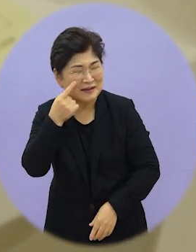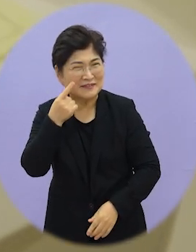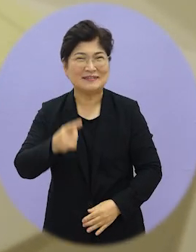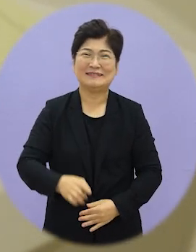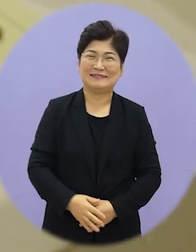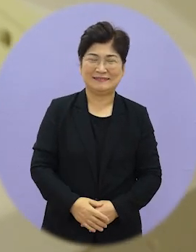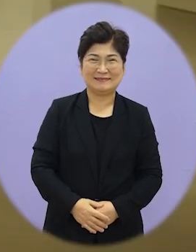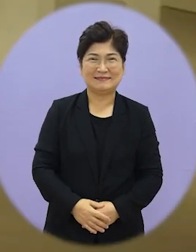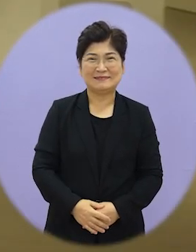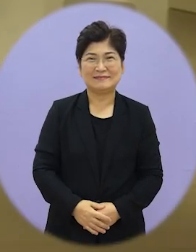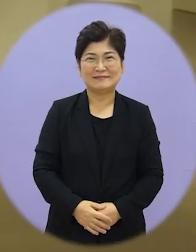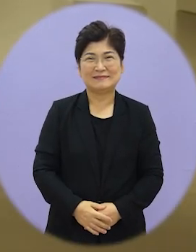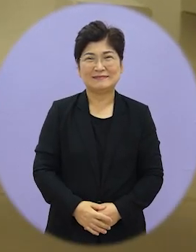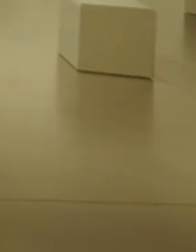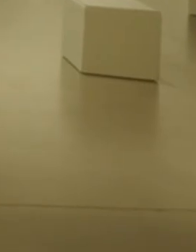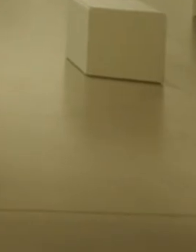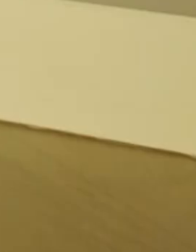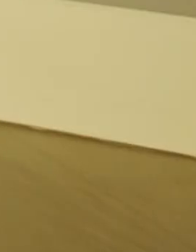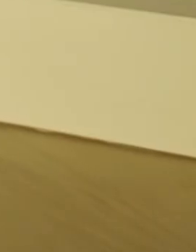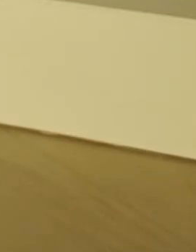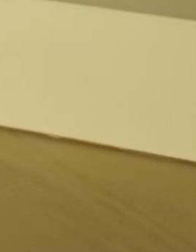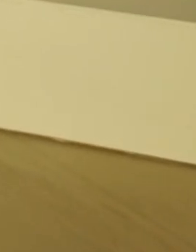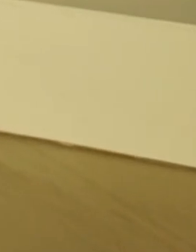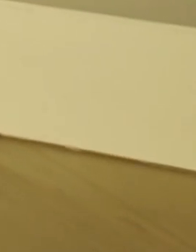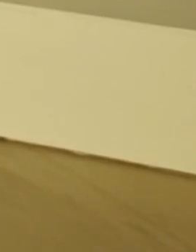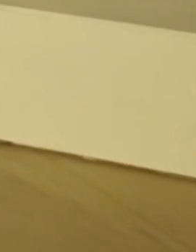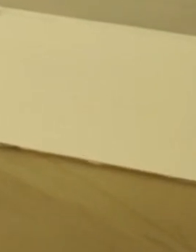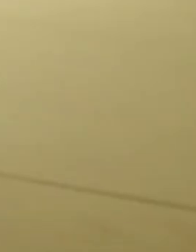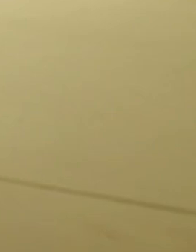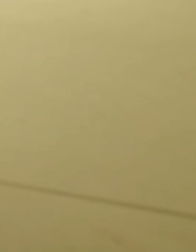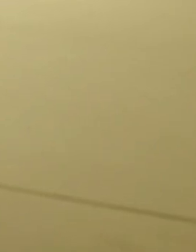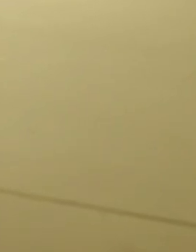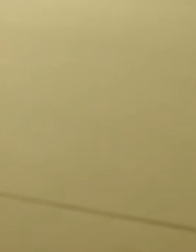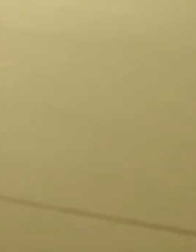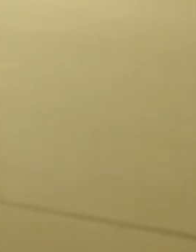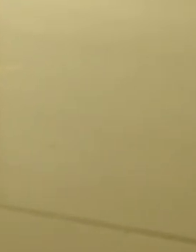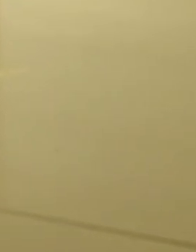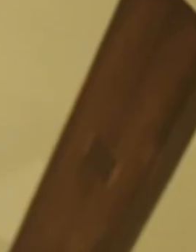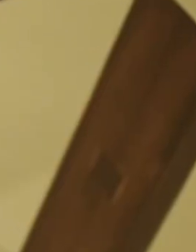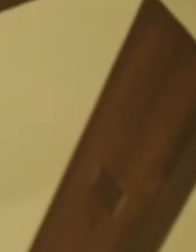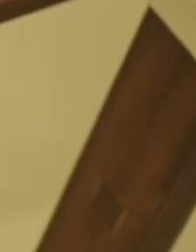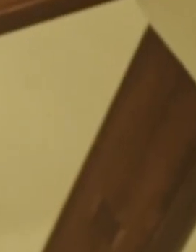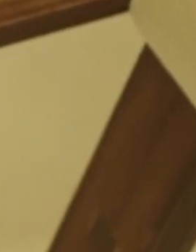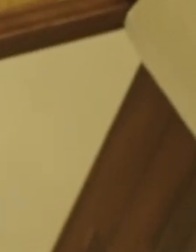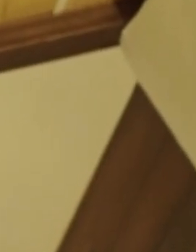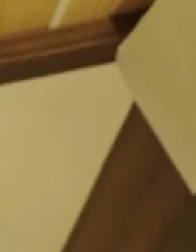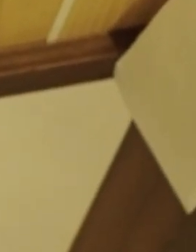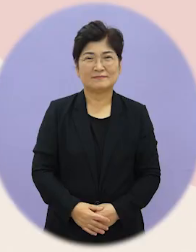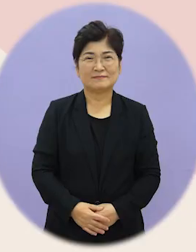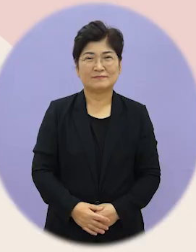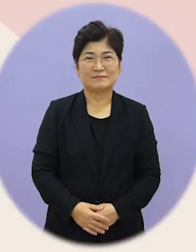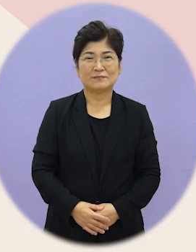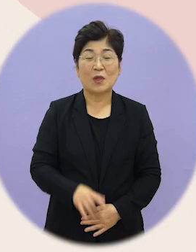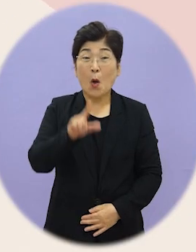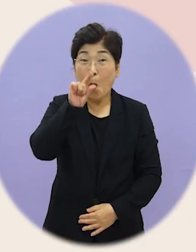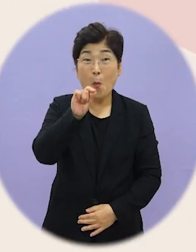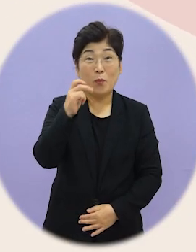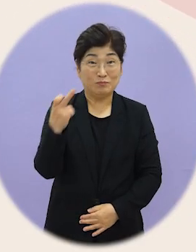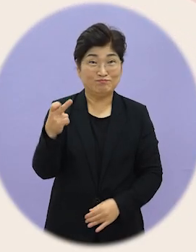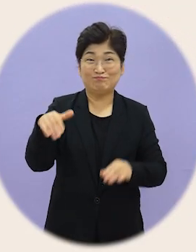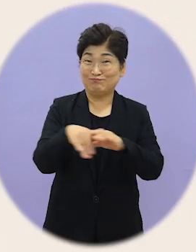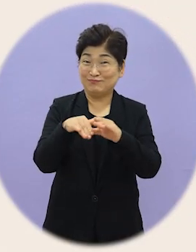통해 타인과 소통하고 이해하며 서로에게 응원이 될 순간을 만들어 보시기 바랍니다.